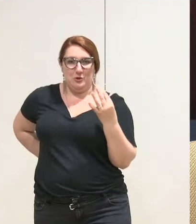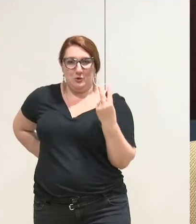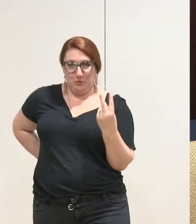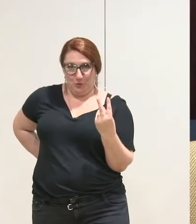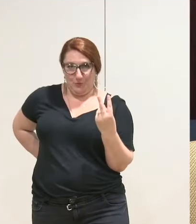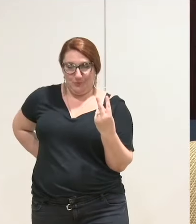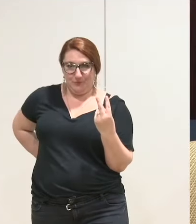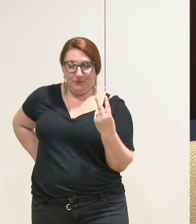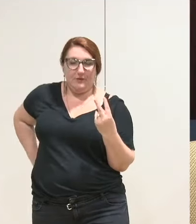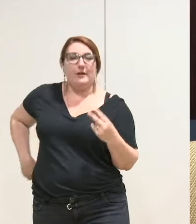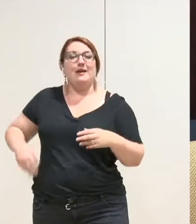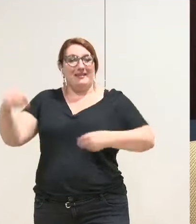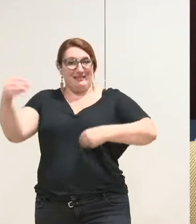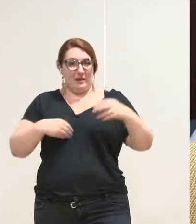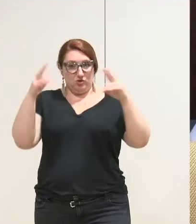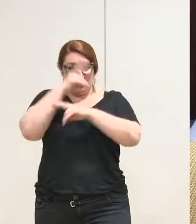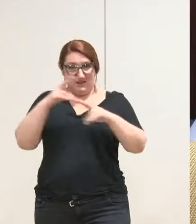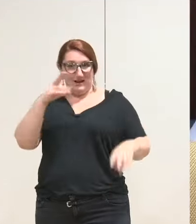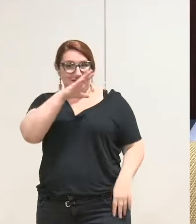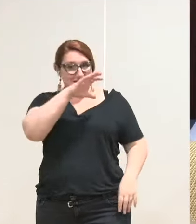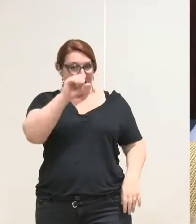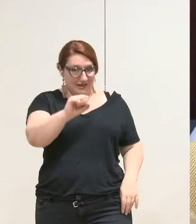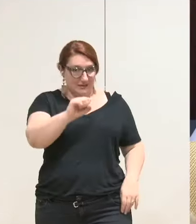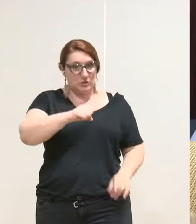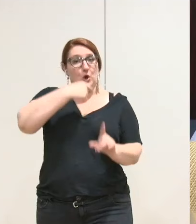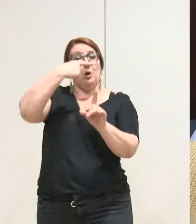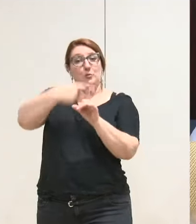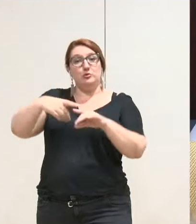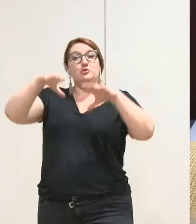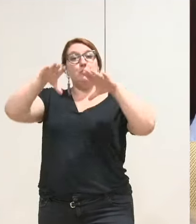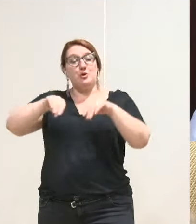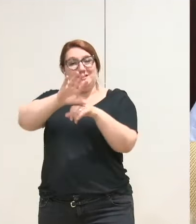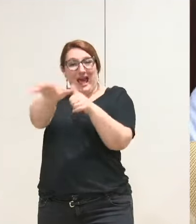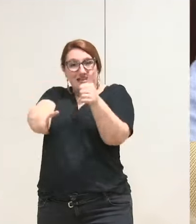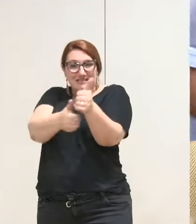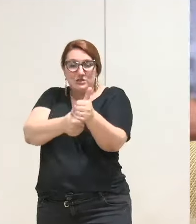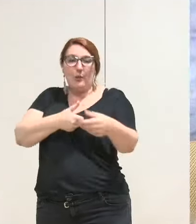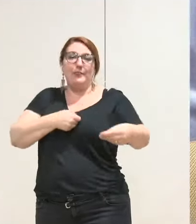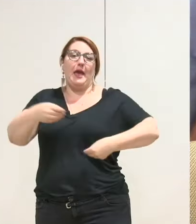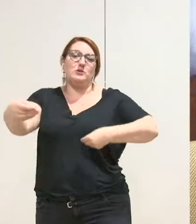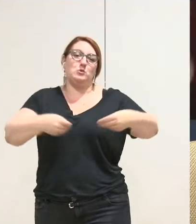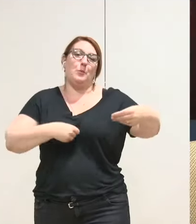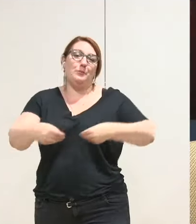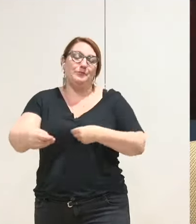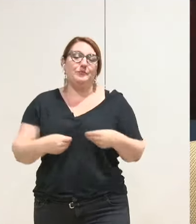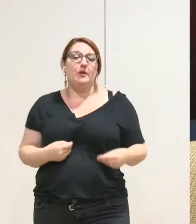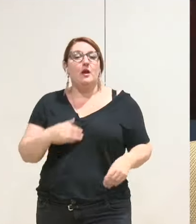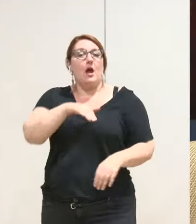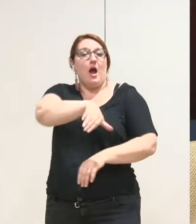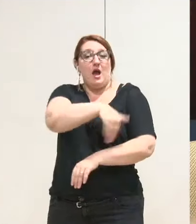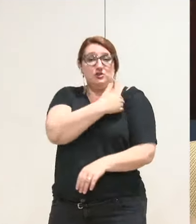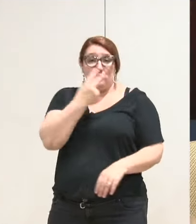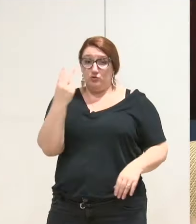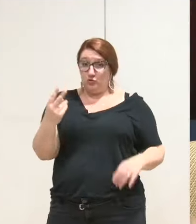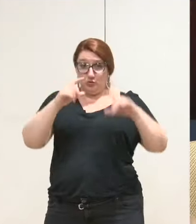poste du directeur général du CCAS et d'un poste d'assistance de direction les deux agents concernés demeurent